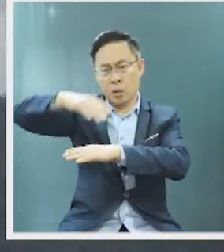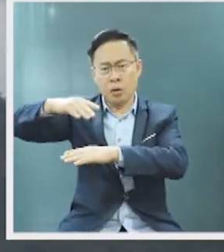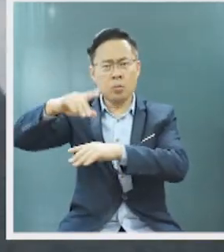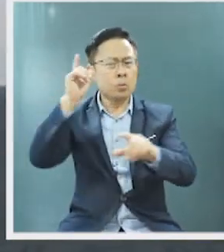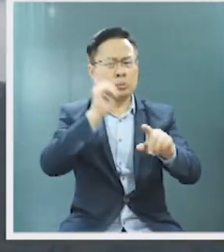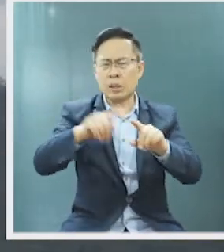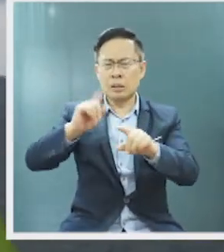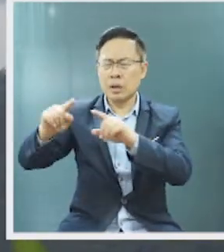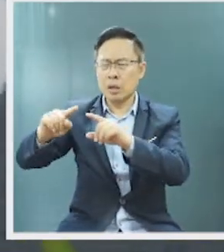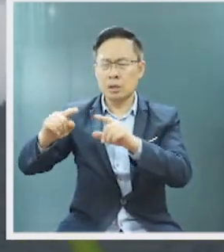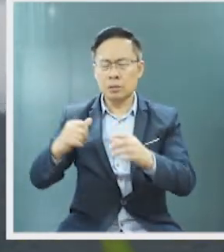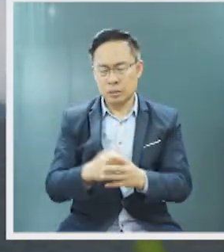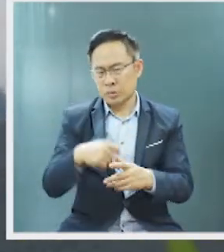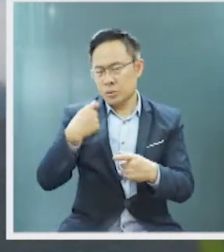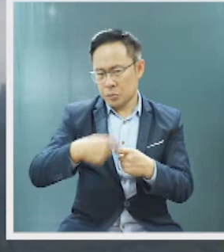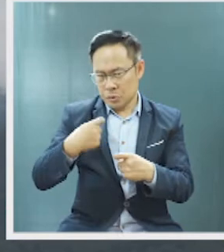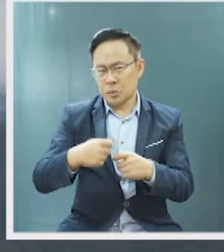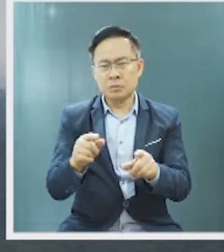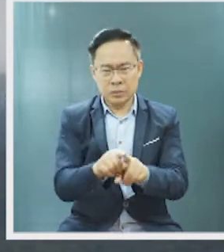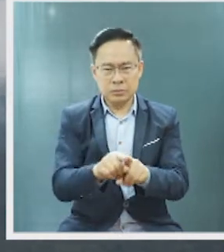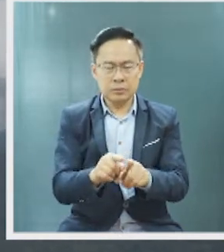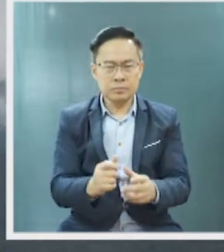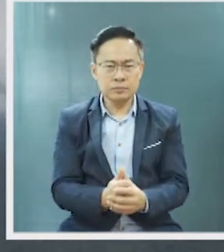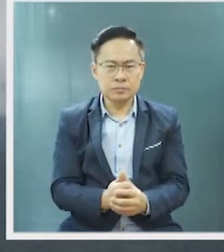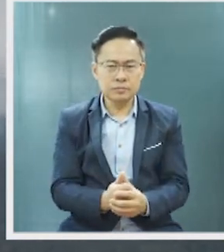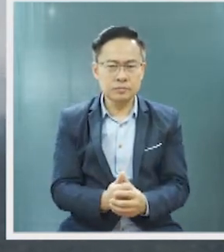สลับซับซ้อนจากเทือกเขาตะนาวสี